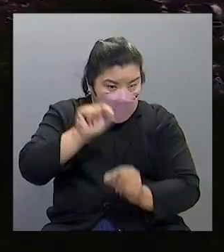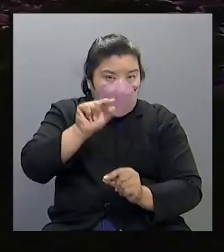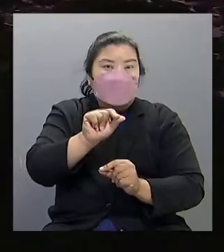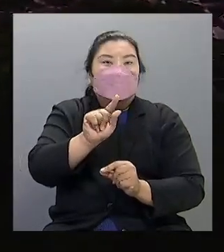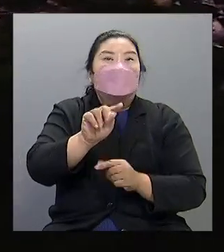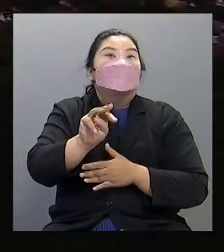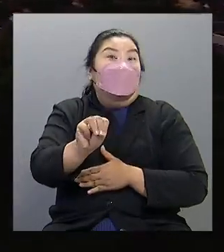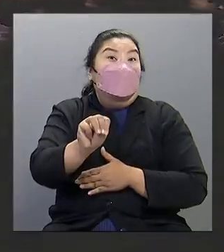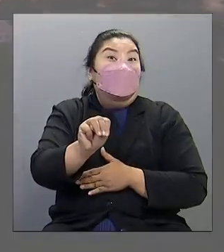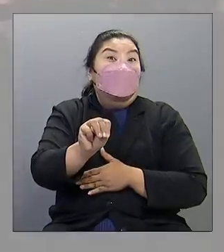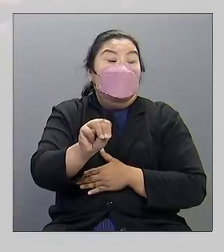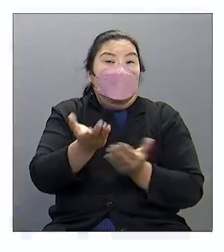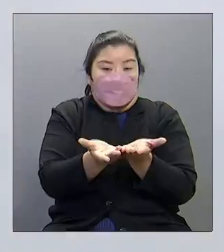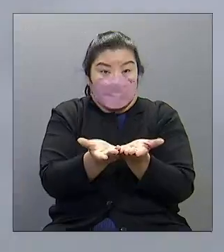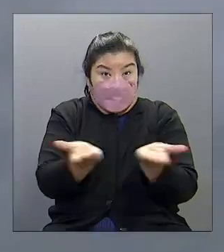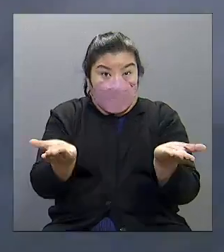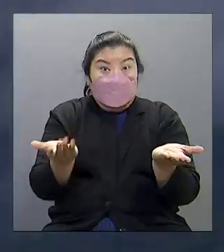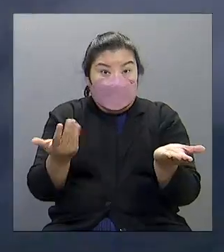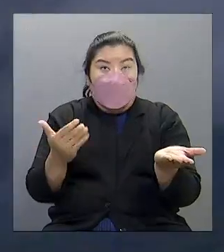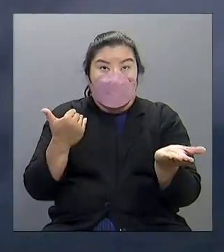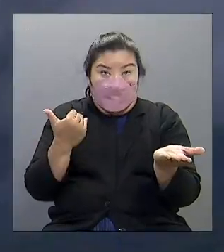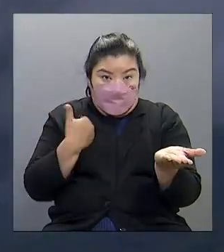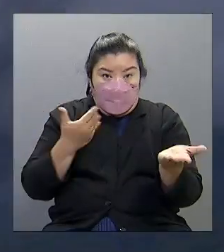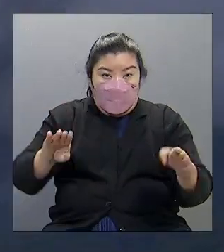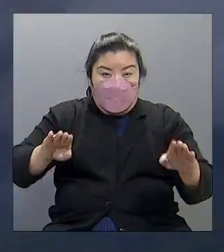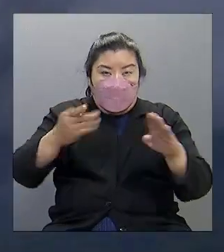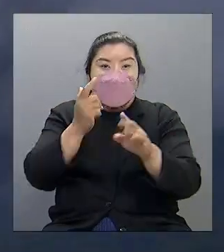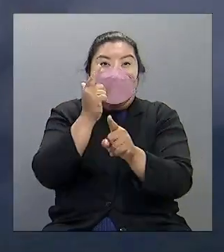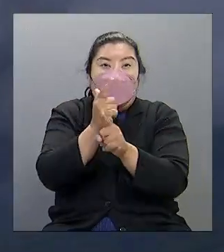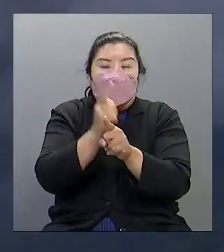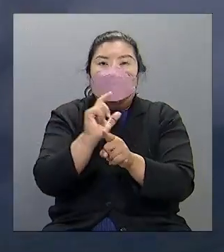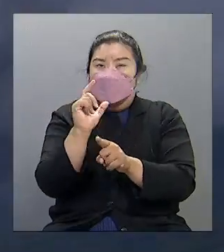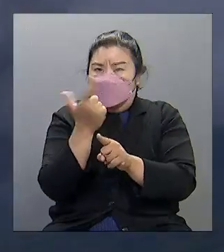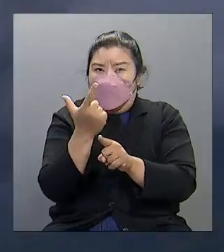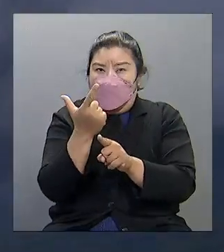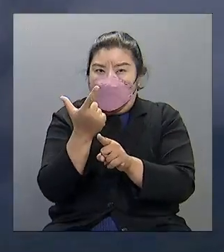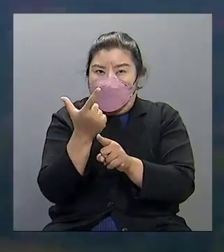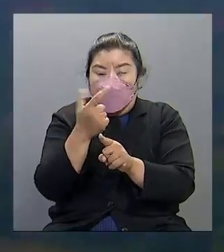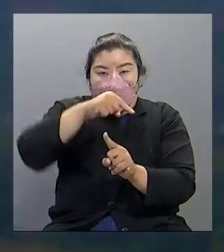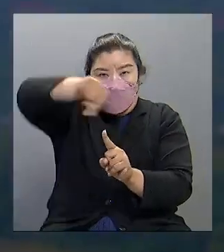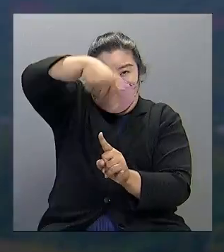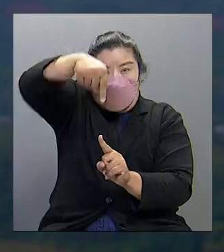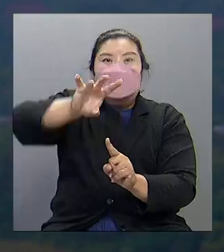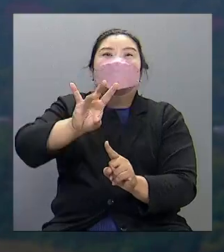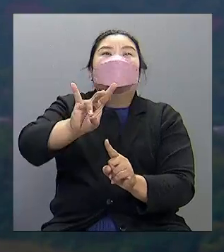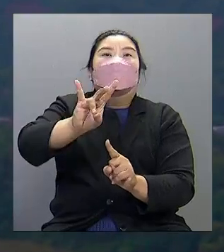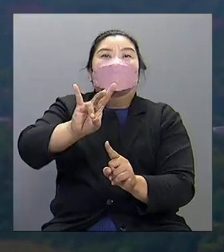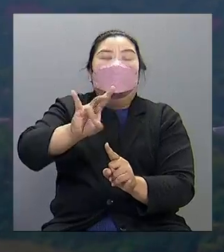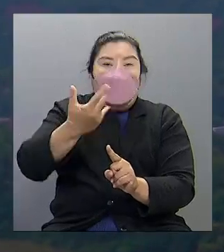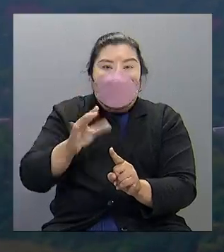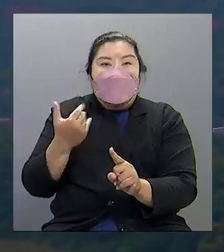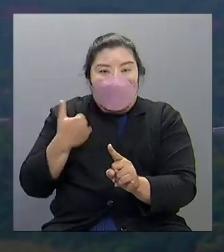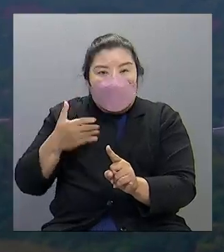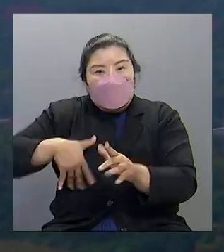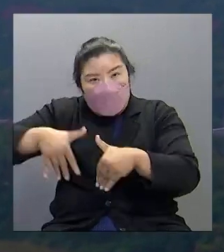่ะตั้งอยู่บนทาน 4 เหี่ยม ยอบระดับด้วยสเวตาชัิทองสำริ 7 ชั้นเป็ประทาศสักษิทธที่มีชาวหวมพระบาง้วก็นกทอง